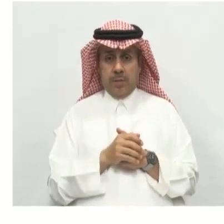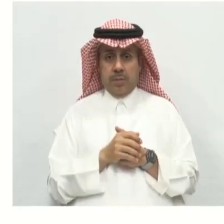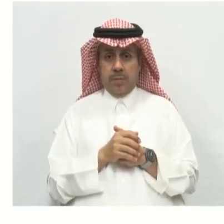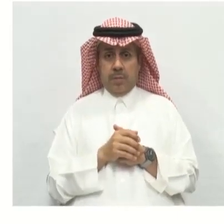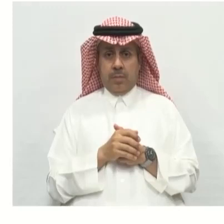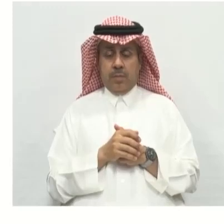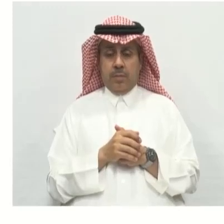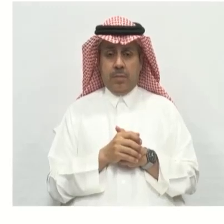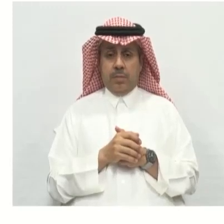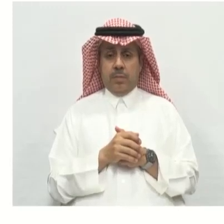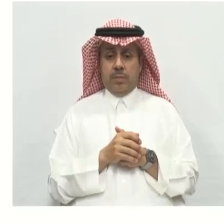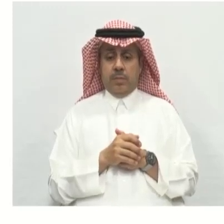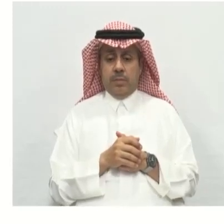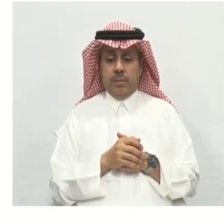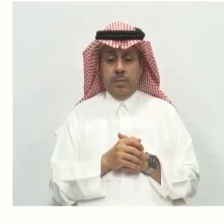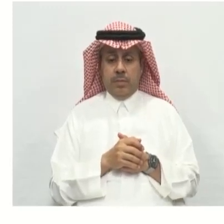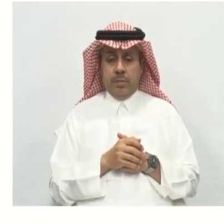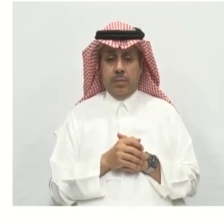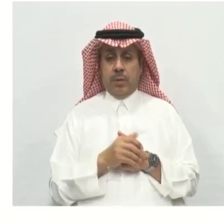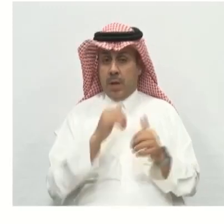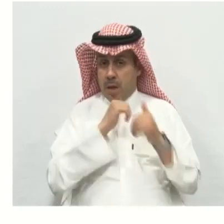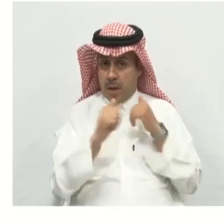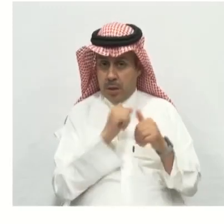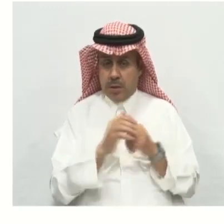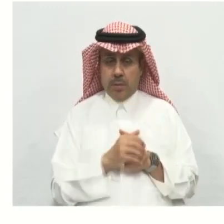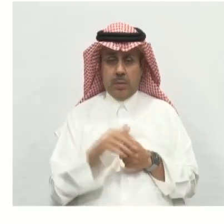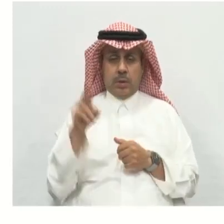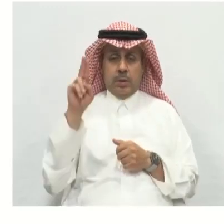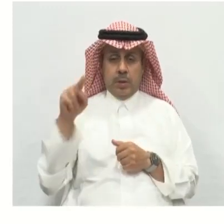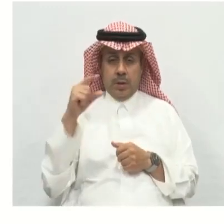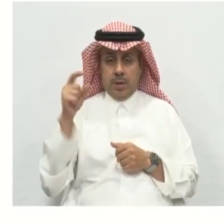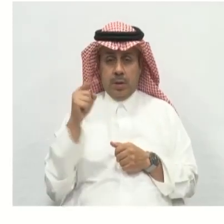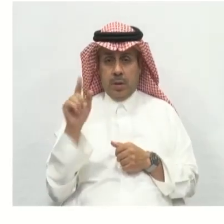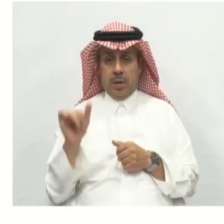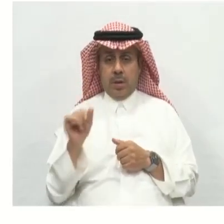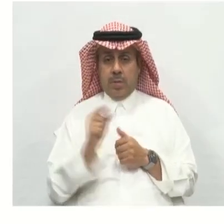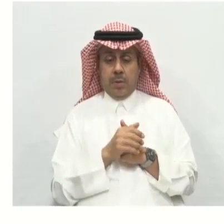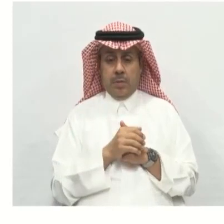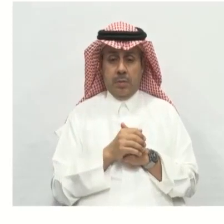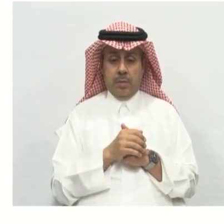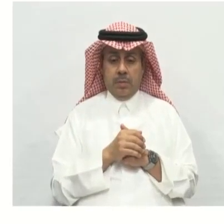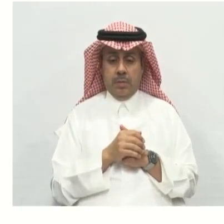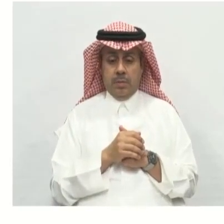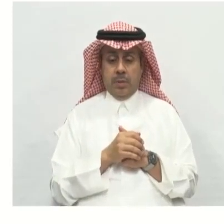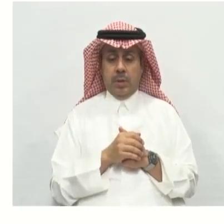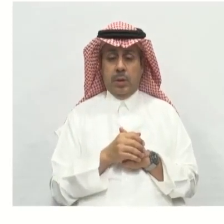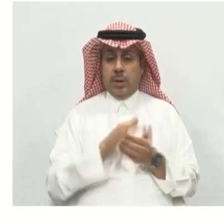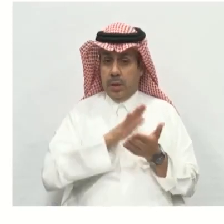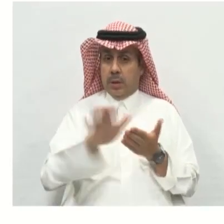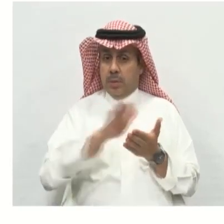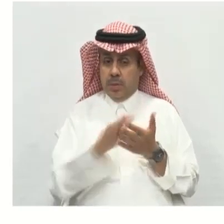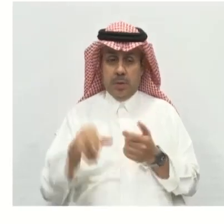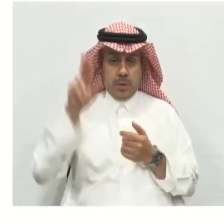البكشن بلاين في خط او خط انابيب التنبؤ لطباعته يعطينا